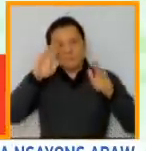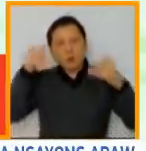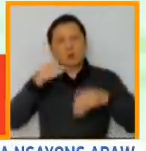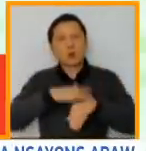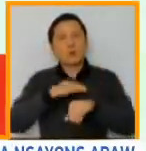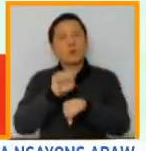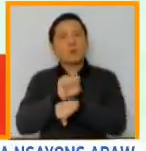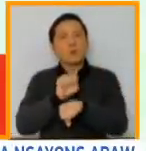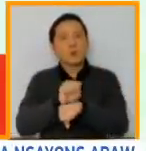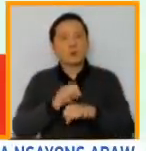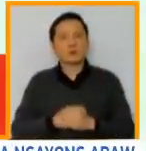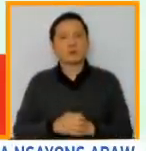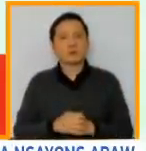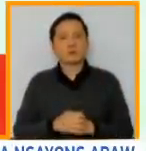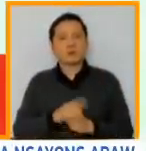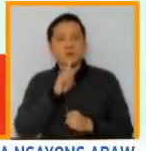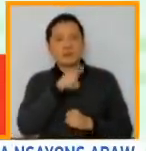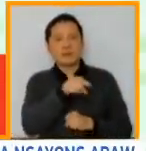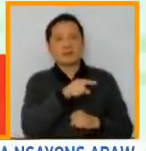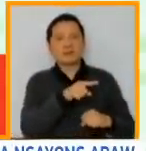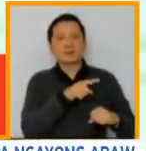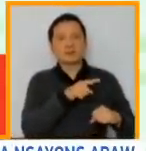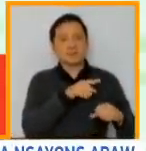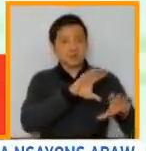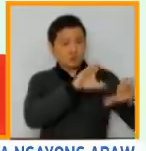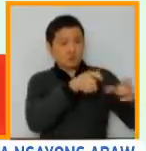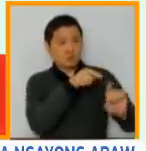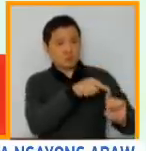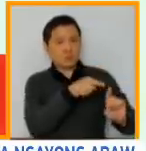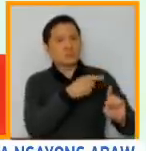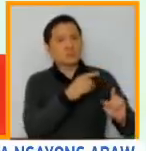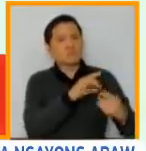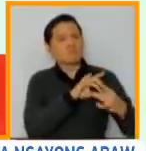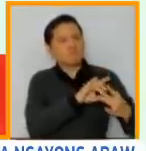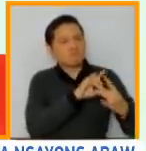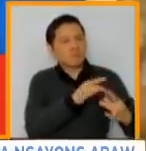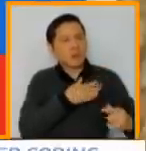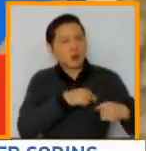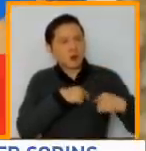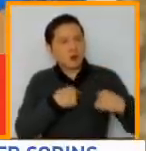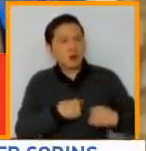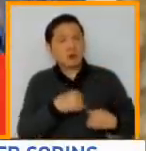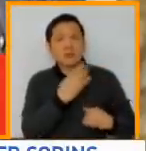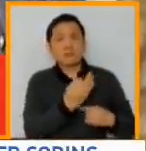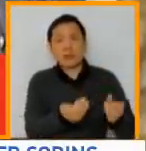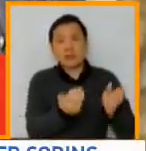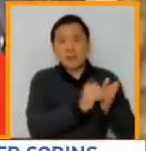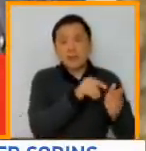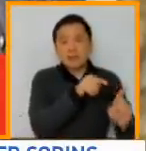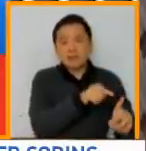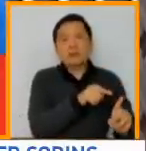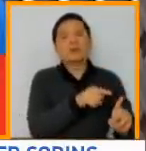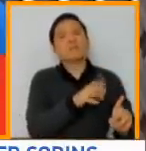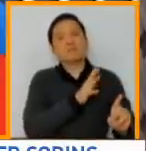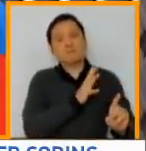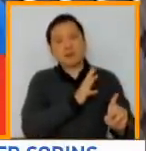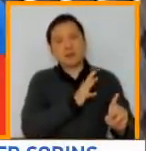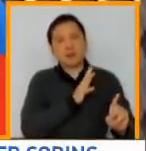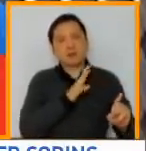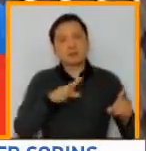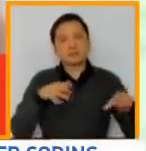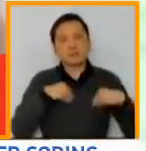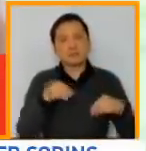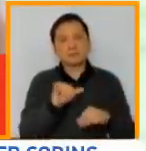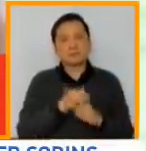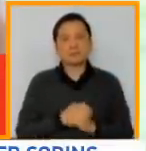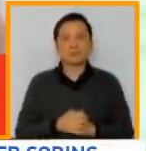sa puso ko. Kung magsasama-sama kami ulit, mas may chance ang magkaroon ng trabaho ang lahat. Kwento mo naman dyan, Lloyd, nung bigla ka na lang